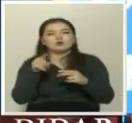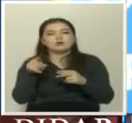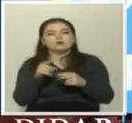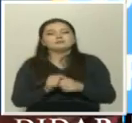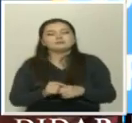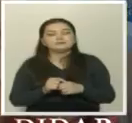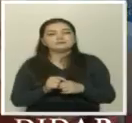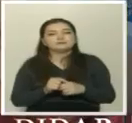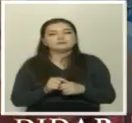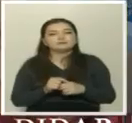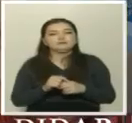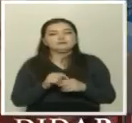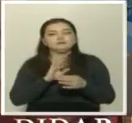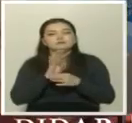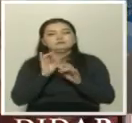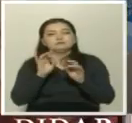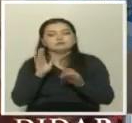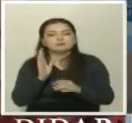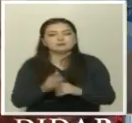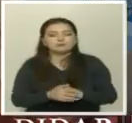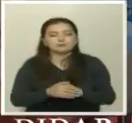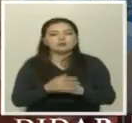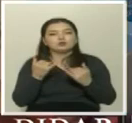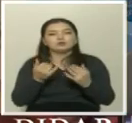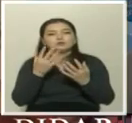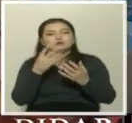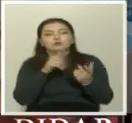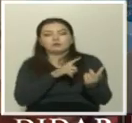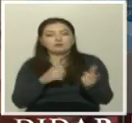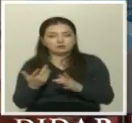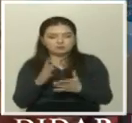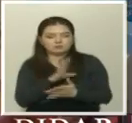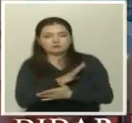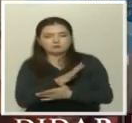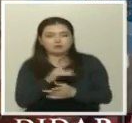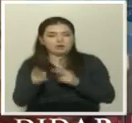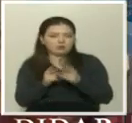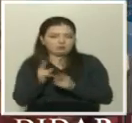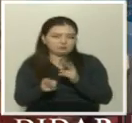непредвиденное. Пациент сегодня готовился на операцию.